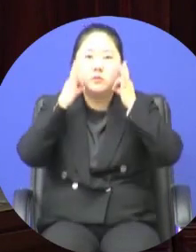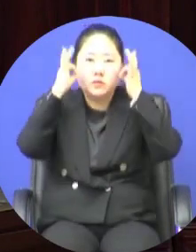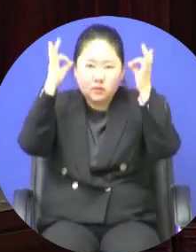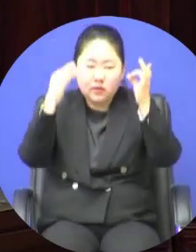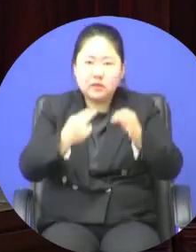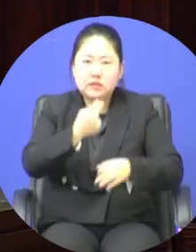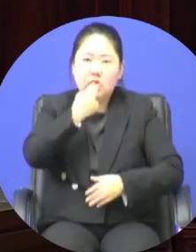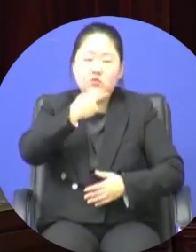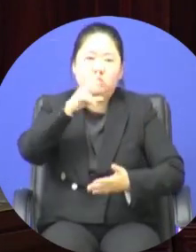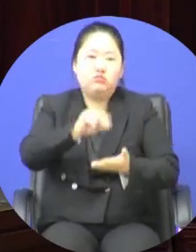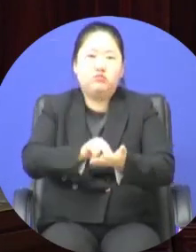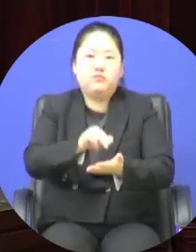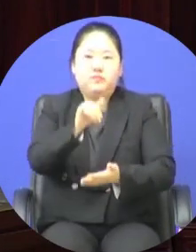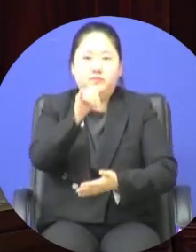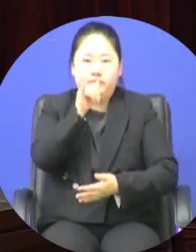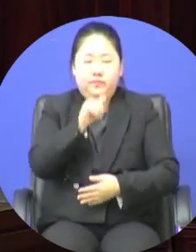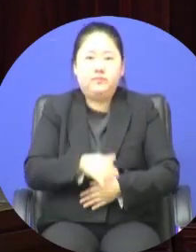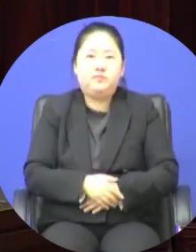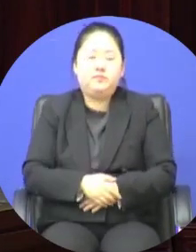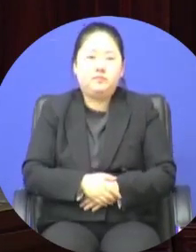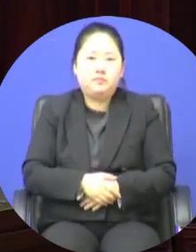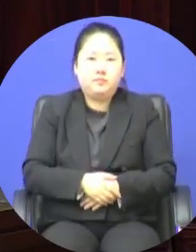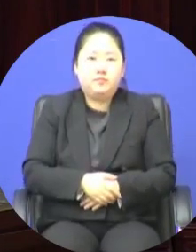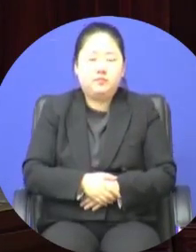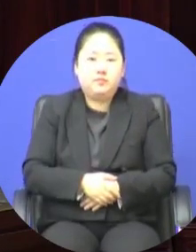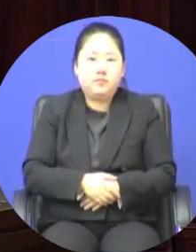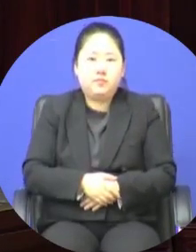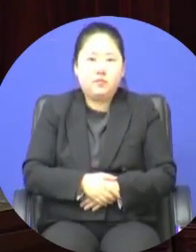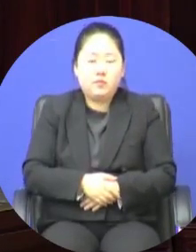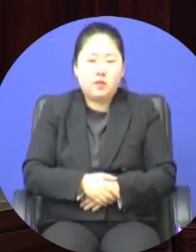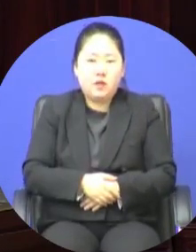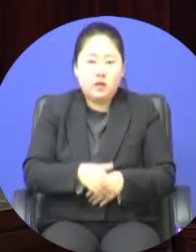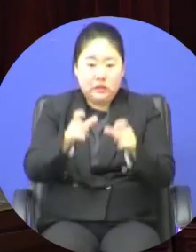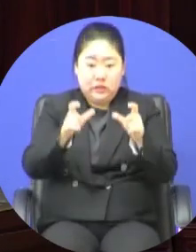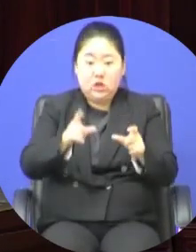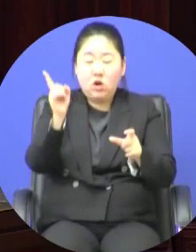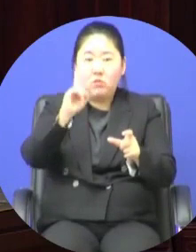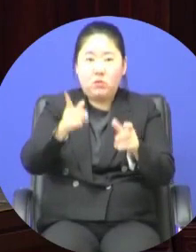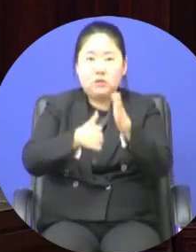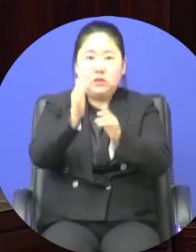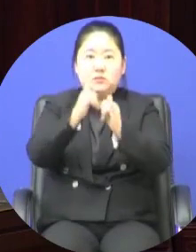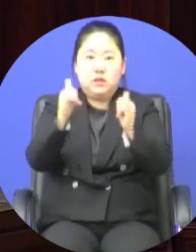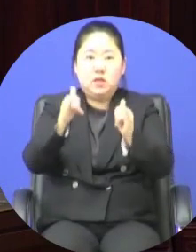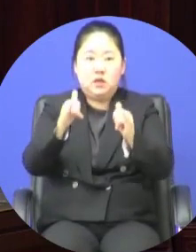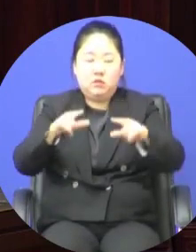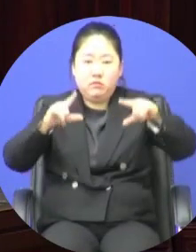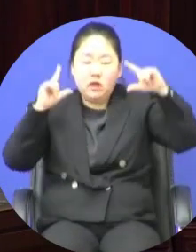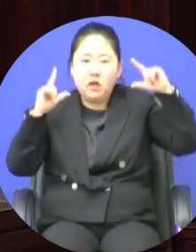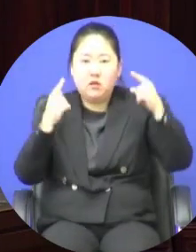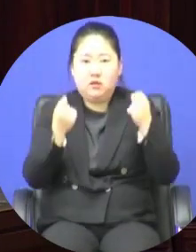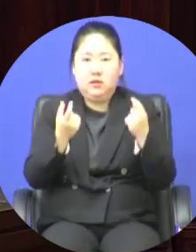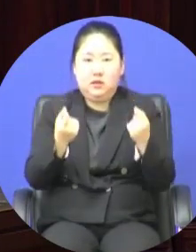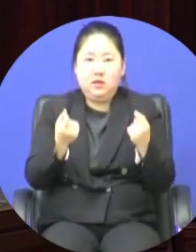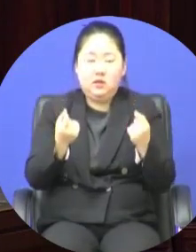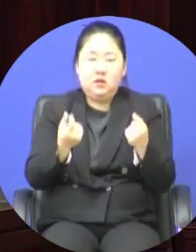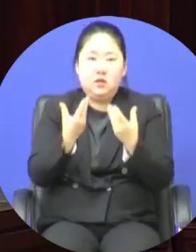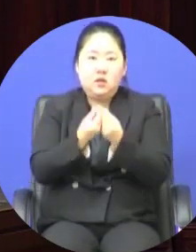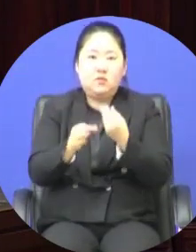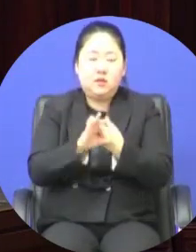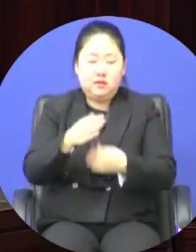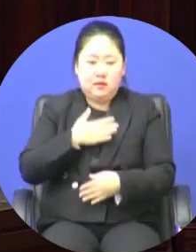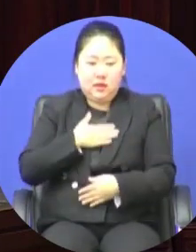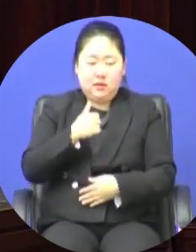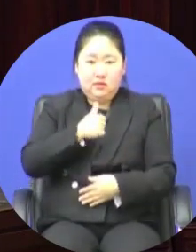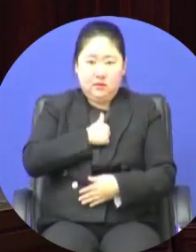의원 여러분, 최근 도시는 시민 개개인의 브랜드가 되고 있습니다. 자신이 살고 있는 지역이 곧 자신의 정체성을